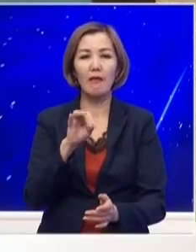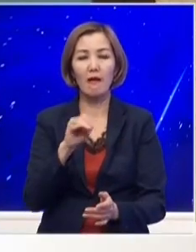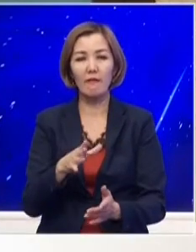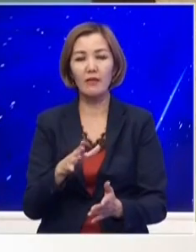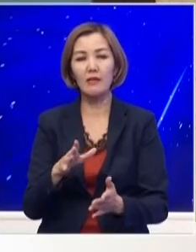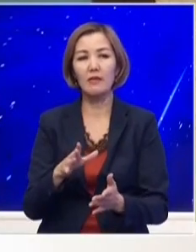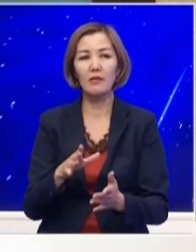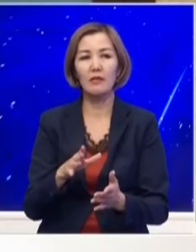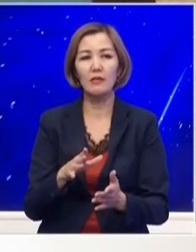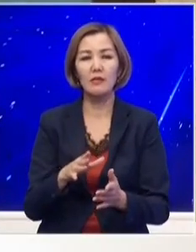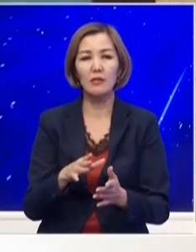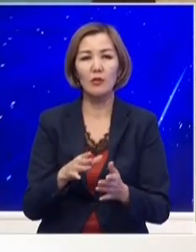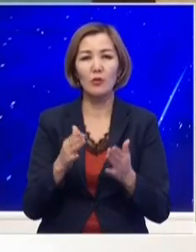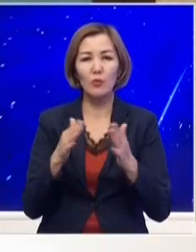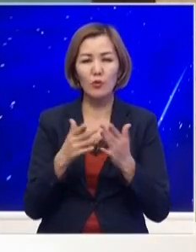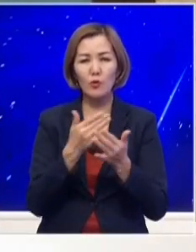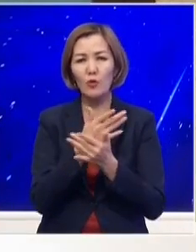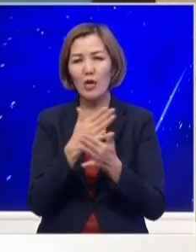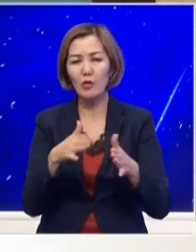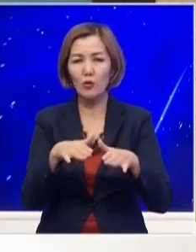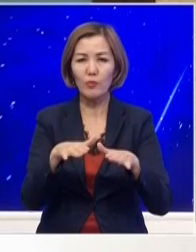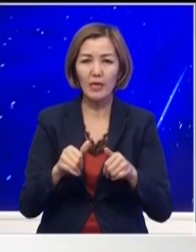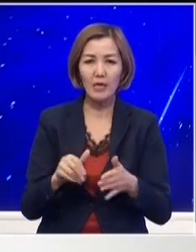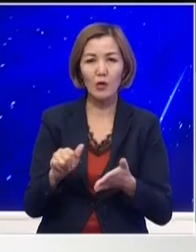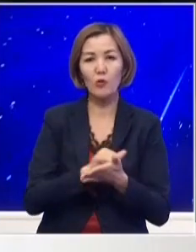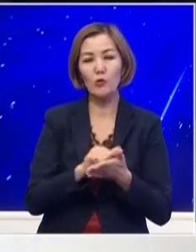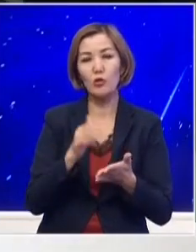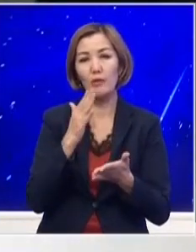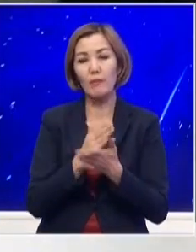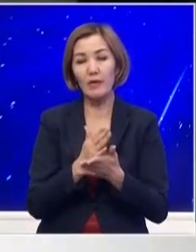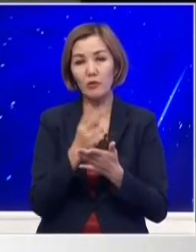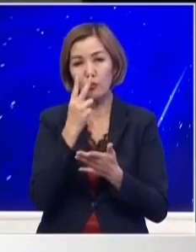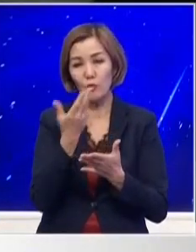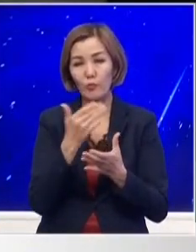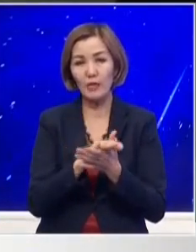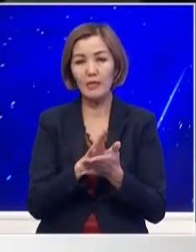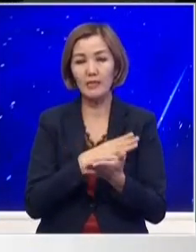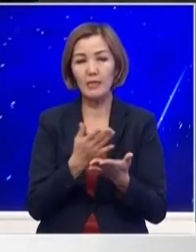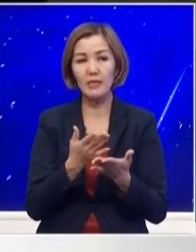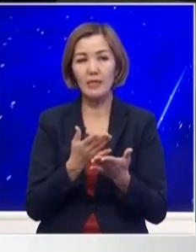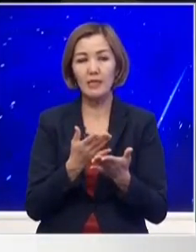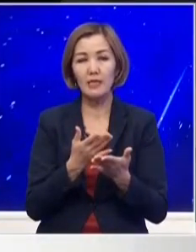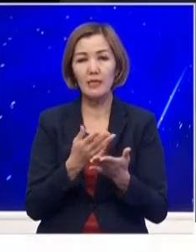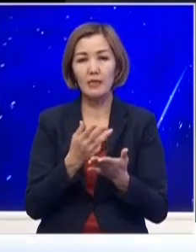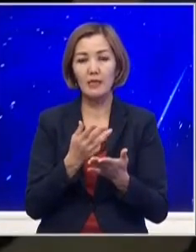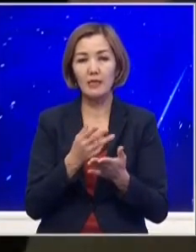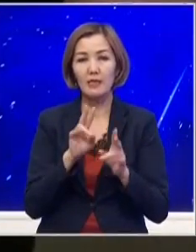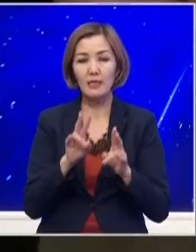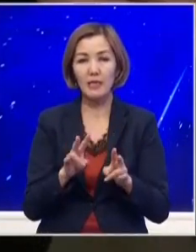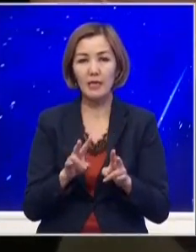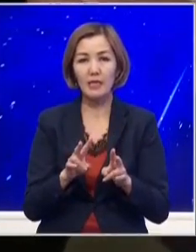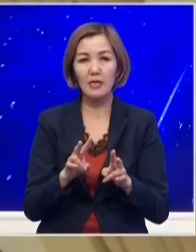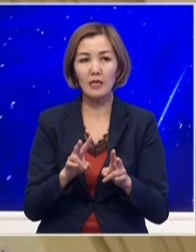мүлкін тәркілеу туралы құжаттарда сақталған актісі бар мүліктен. Ондағы қарасаңыз тек қана